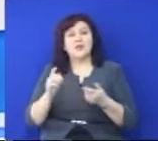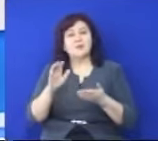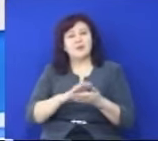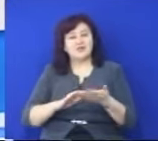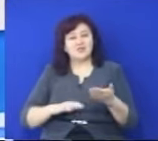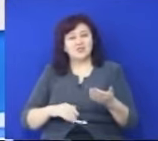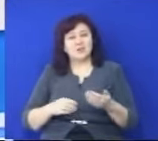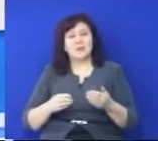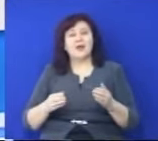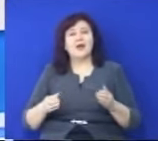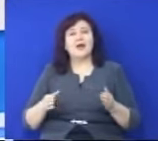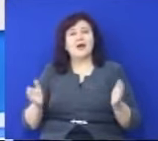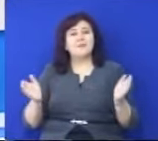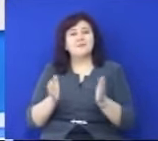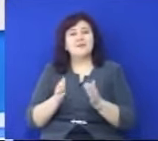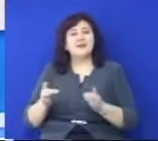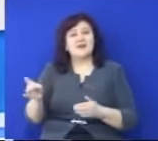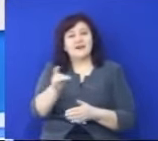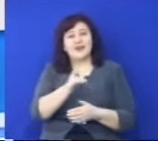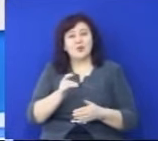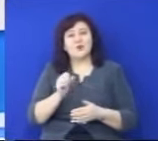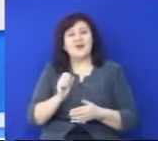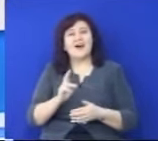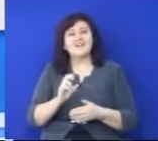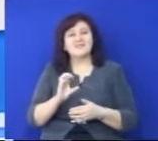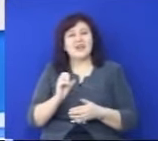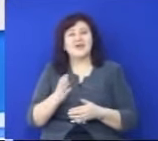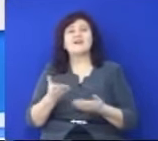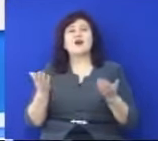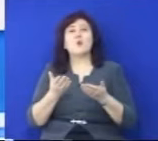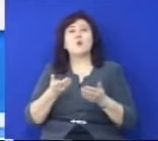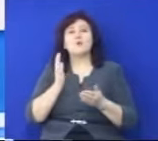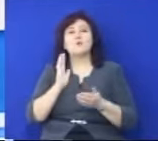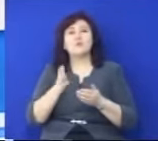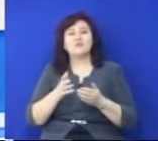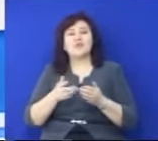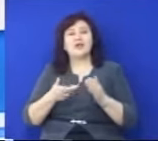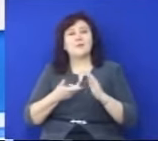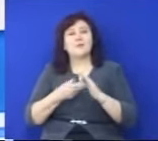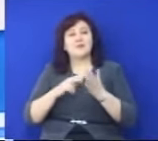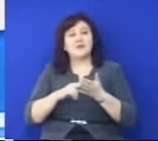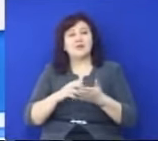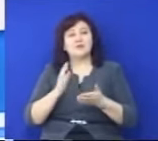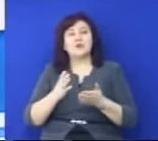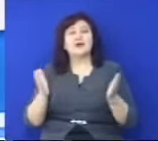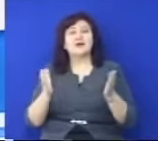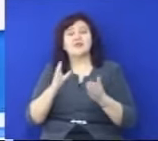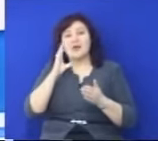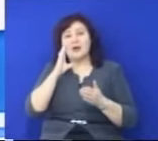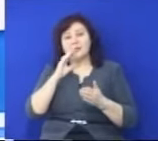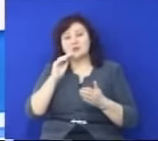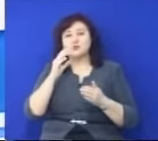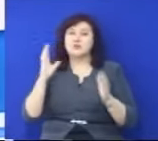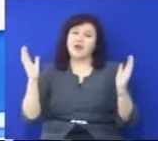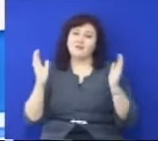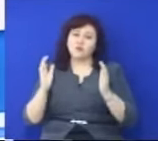Жаластырамыз. Ақсай ықшам ауданының жаңа келбетінің қандай болатыны нақтыланды. Мектеп пен балабақша бой көтеріп, автобус бағыттары жолға қойылмақ.